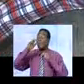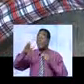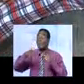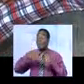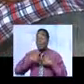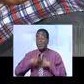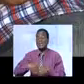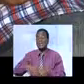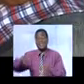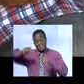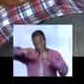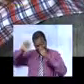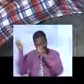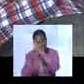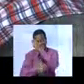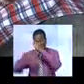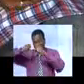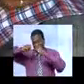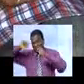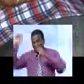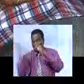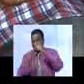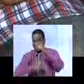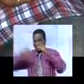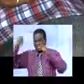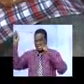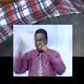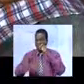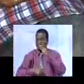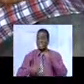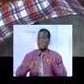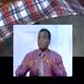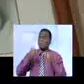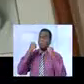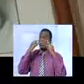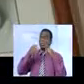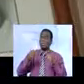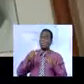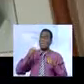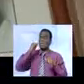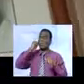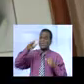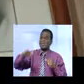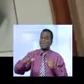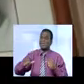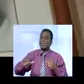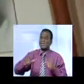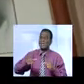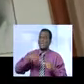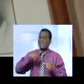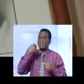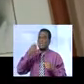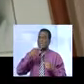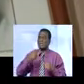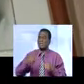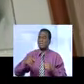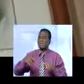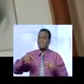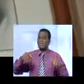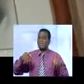Vraiment, elle m'a expliqué... De long à large, il y a eu beaucoup de femmes même qui étaient même torse